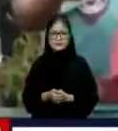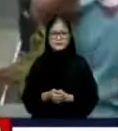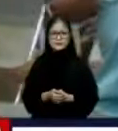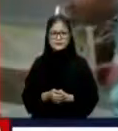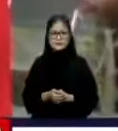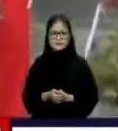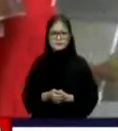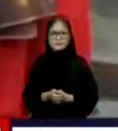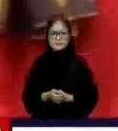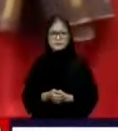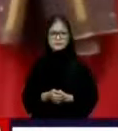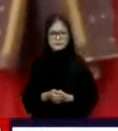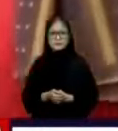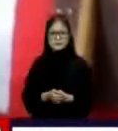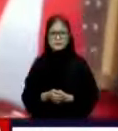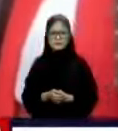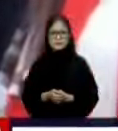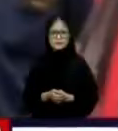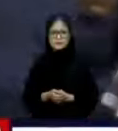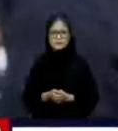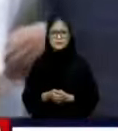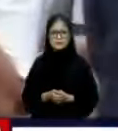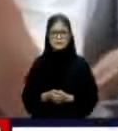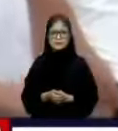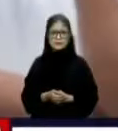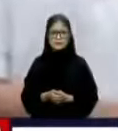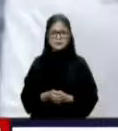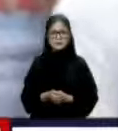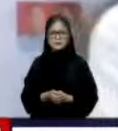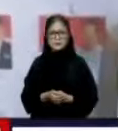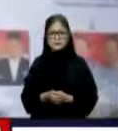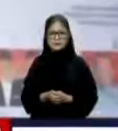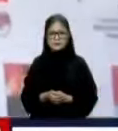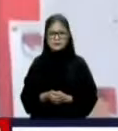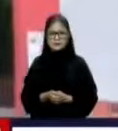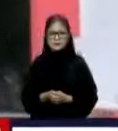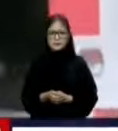nyoblos, Pak.